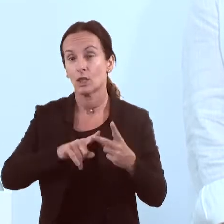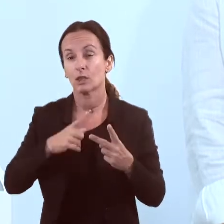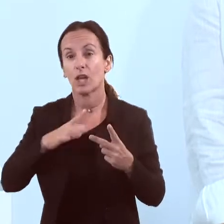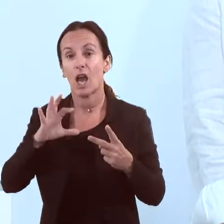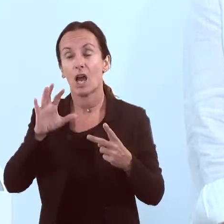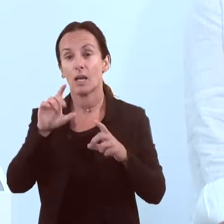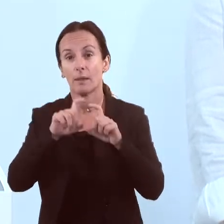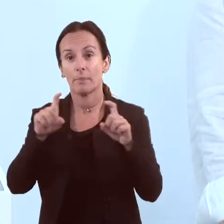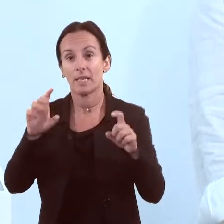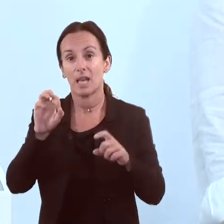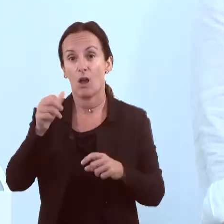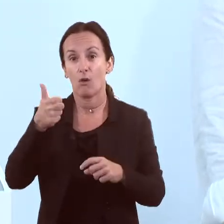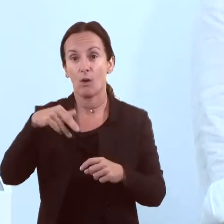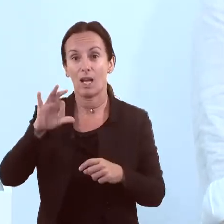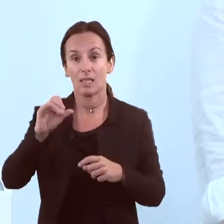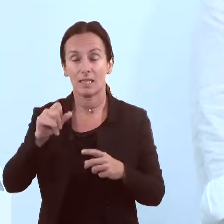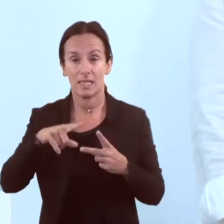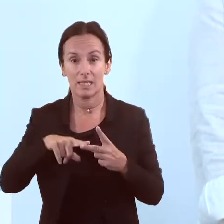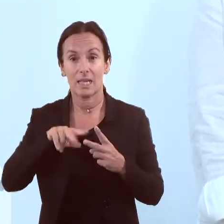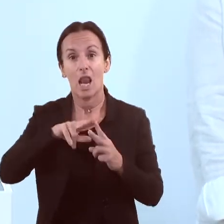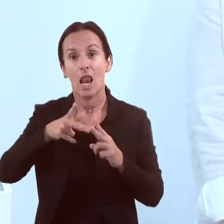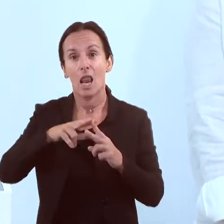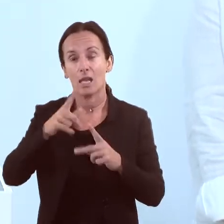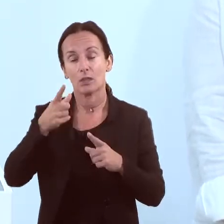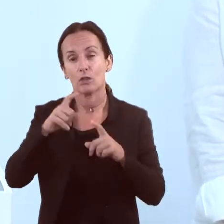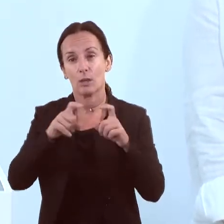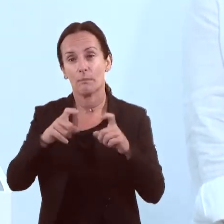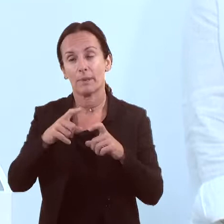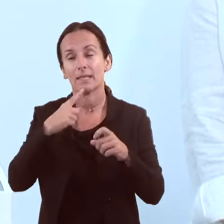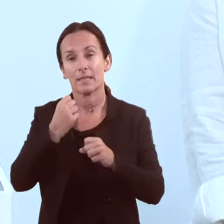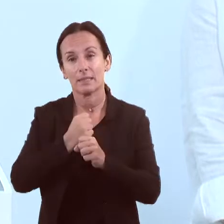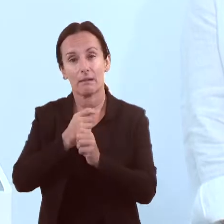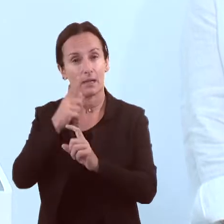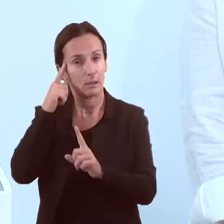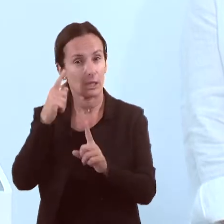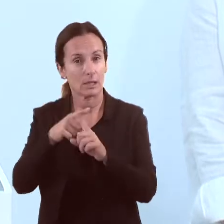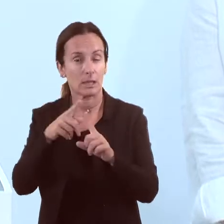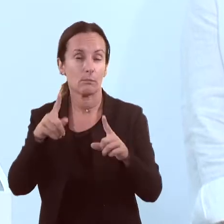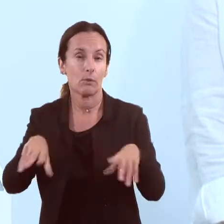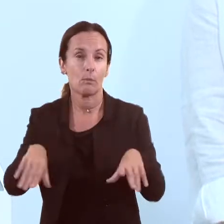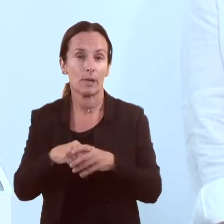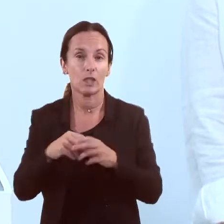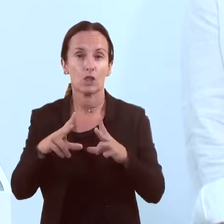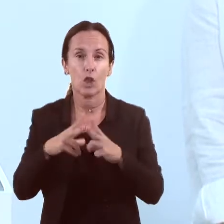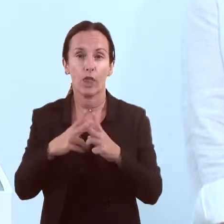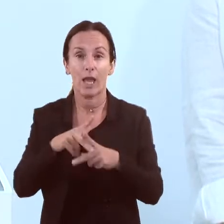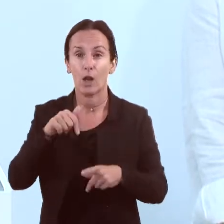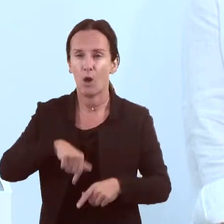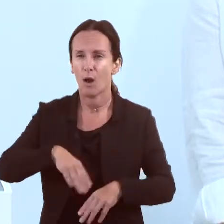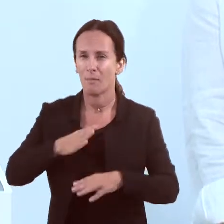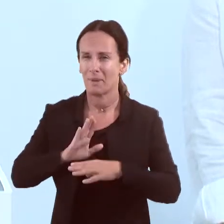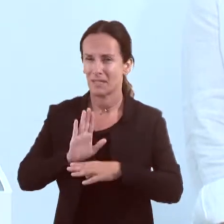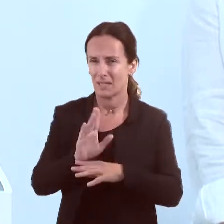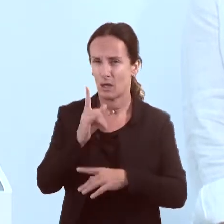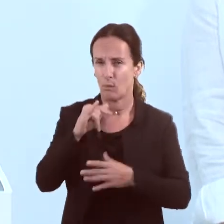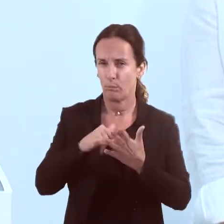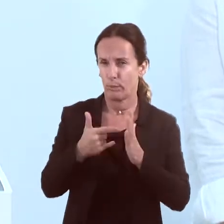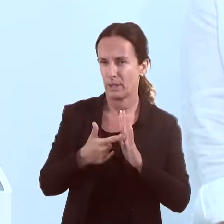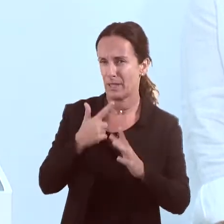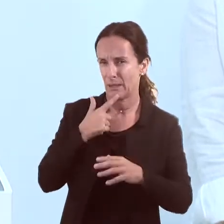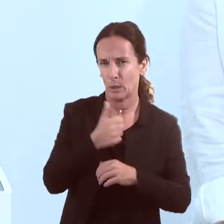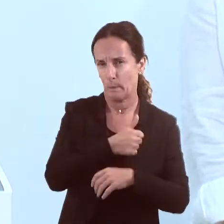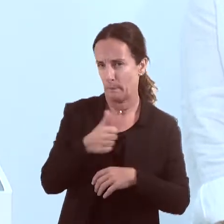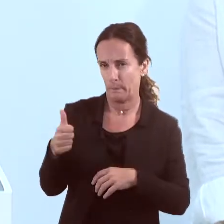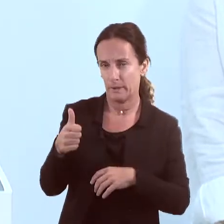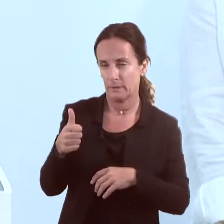temes d'inclusió social. Avui és una roda de premsa per presentar un projecte pioner a Espanya que l'IMAS, Consell